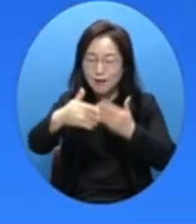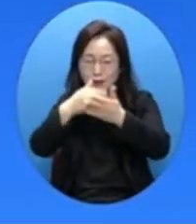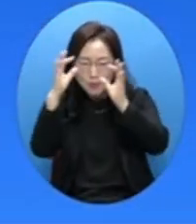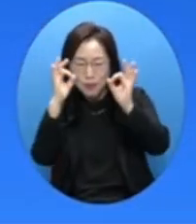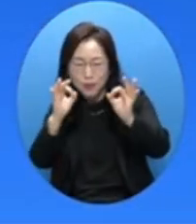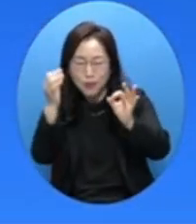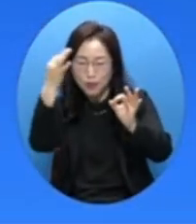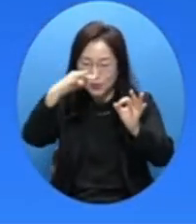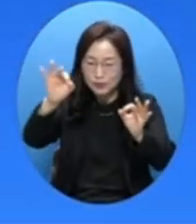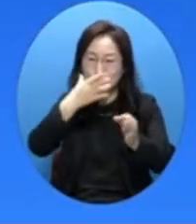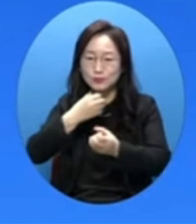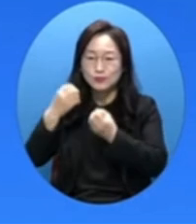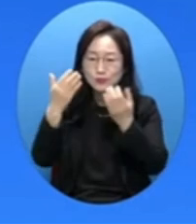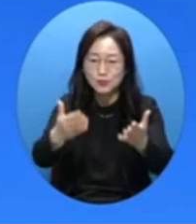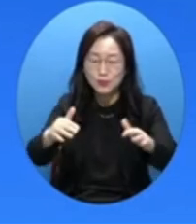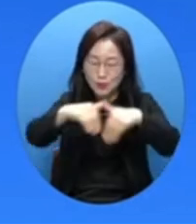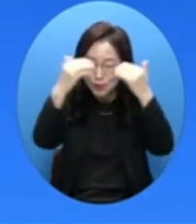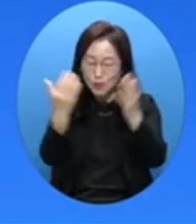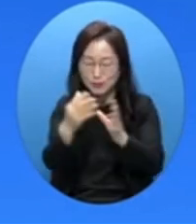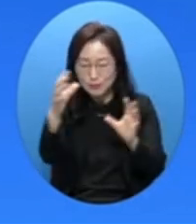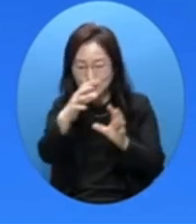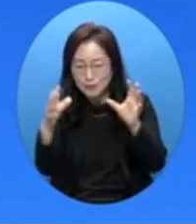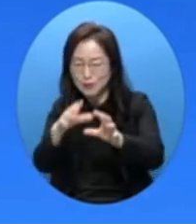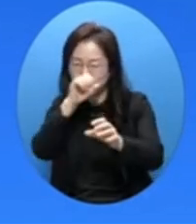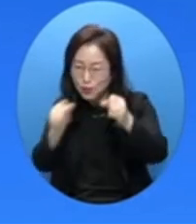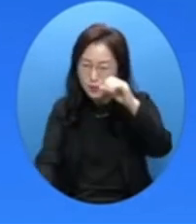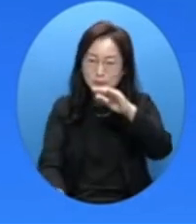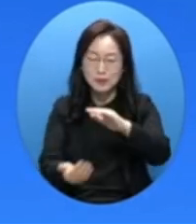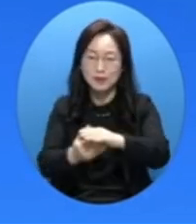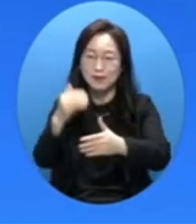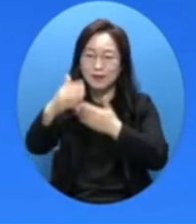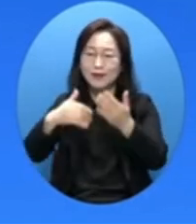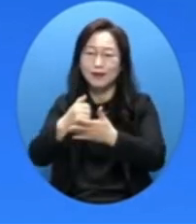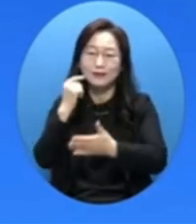축복하시고 모든 것이 하며가 선을 이루게 하시고 하나님의 영광 가운데